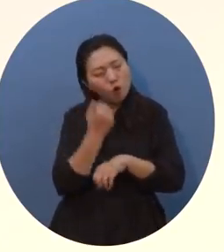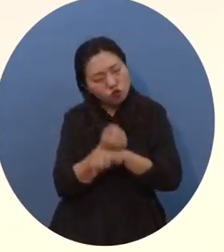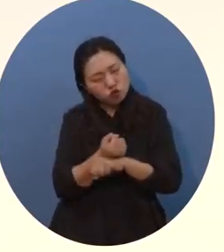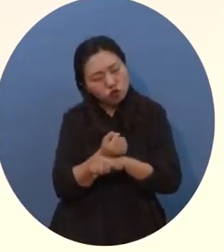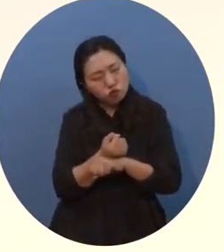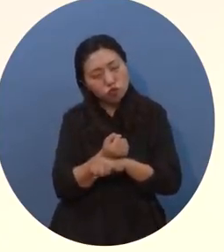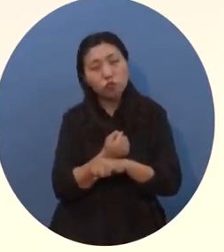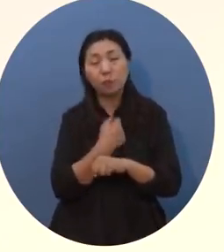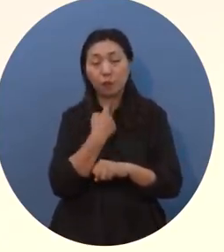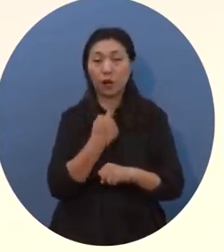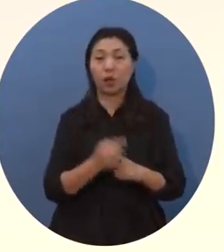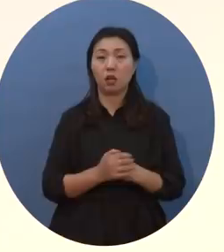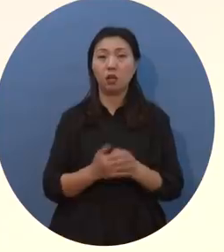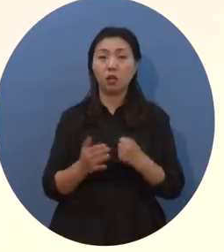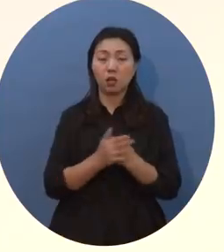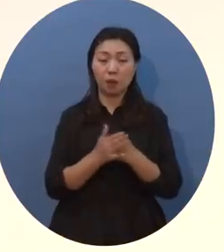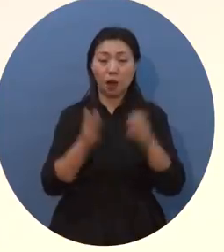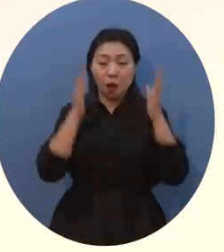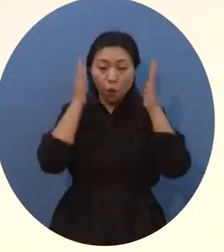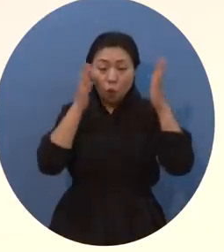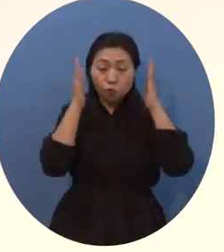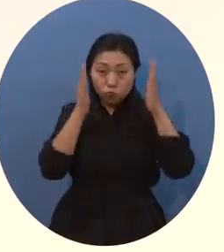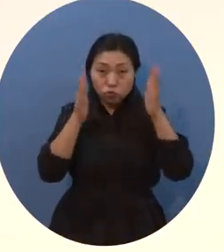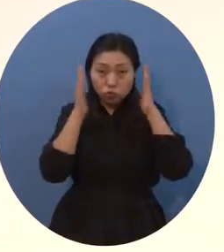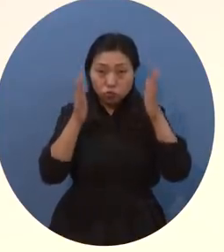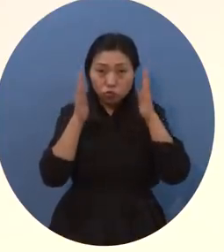되고, 그러니까 공부가